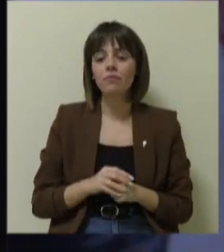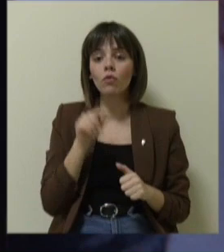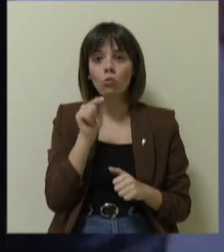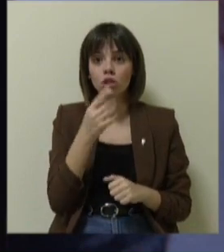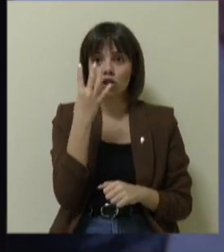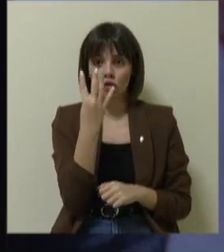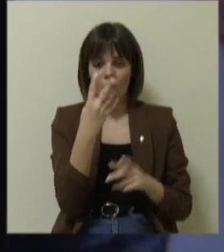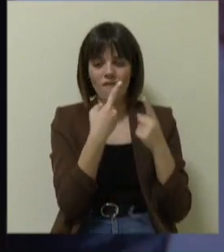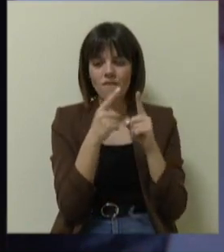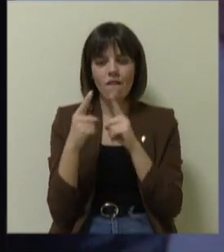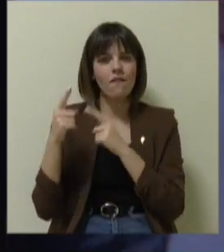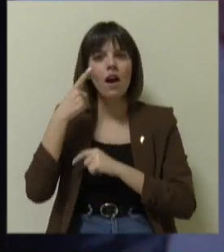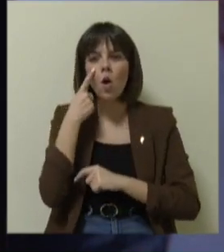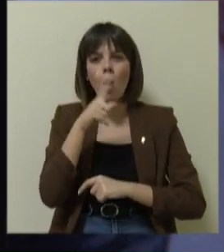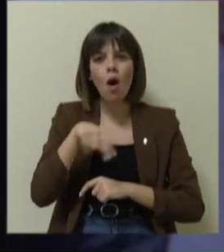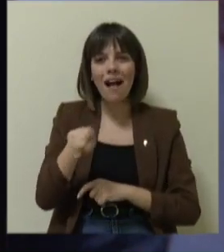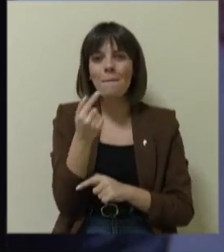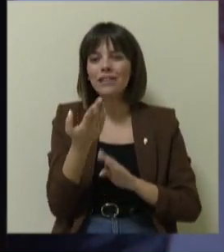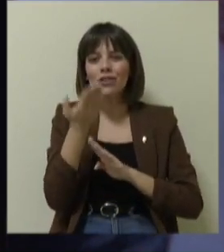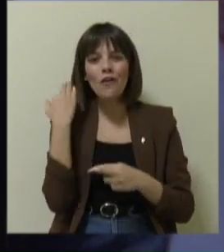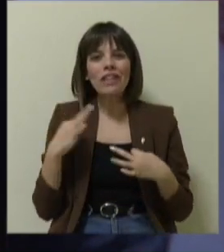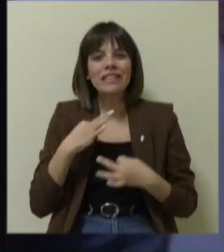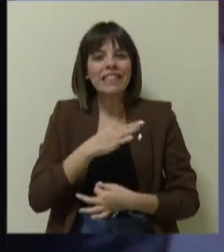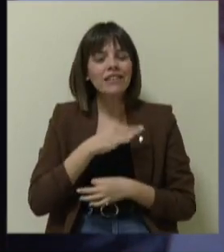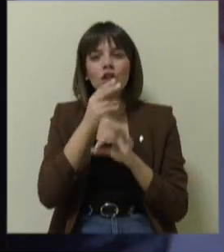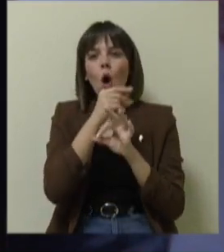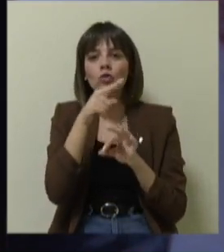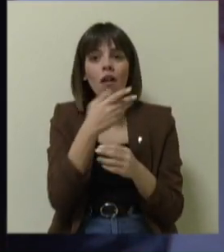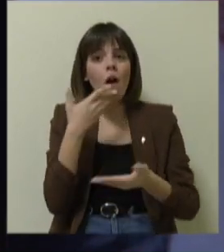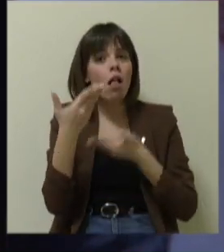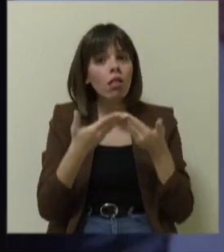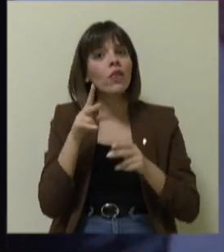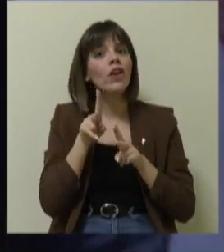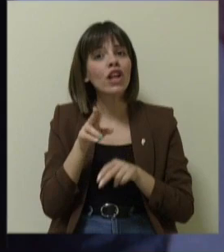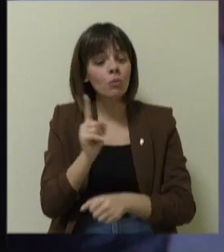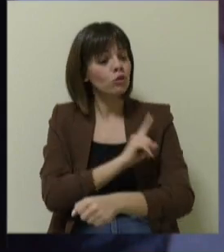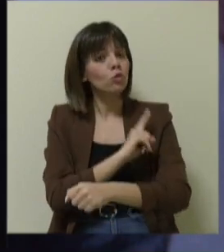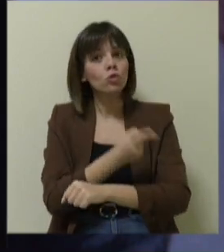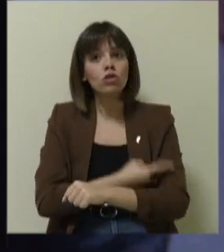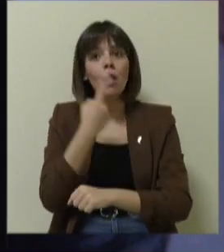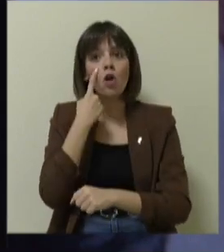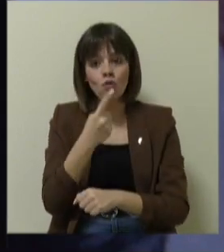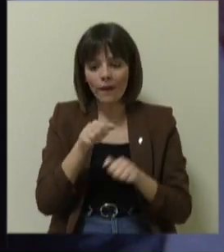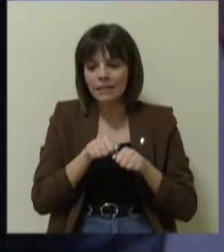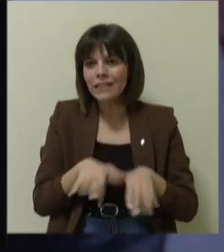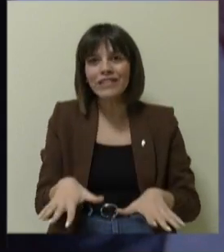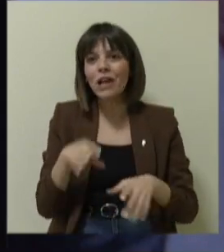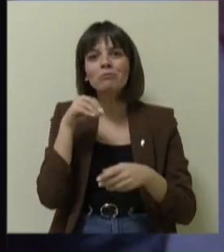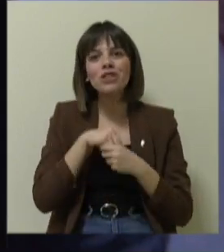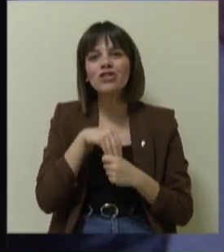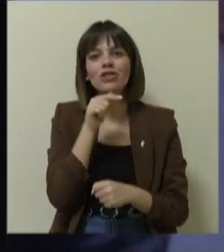4 sütun, biraz önce Sayın Öztrak'ın altını çizdiği gibi, güçlendirilmiş parlamenter sistem